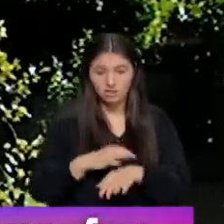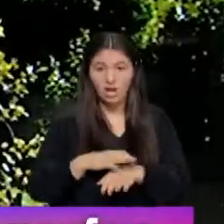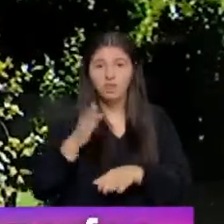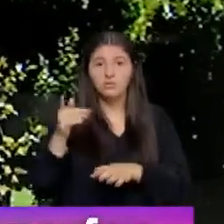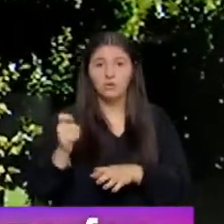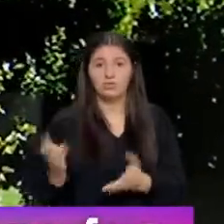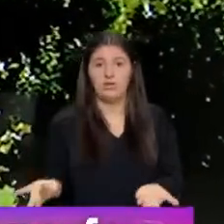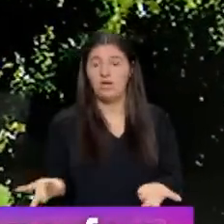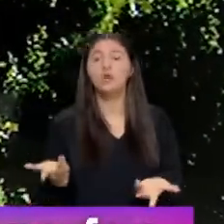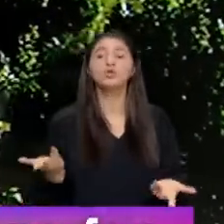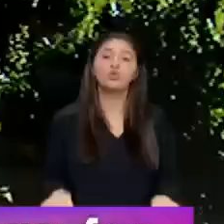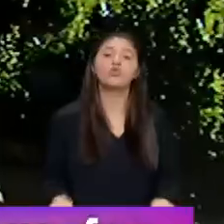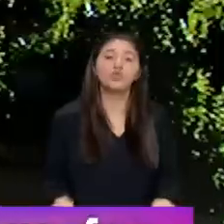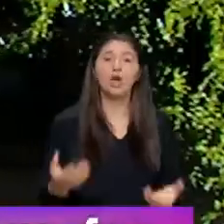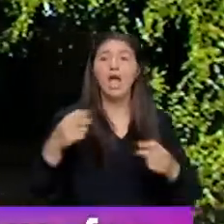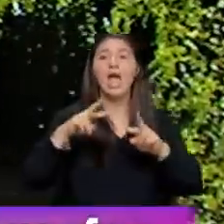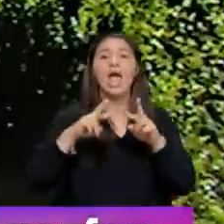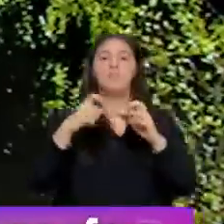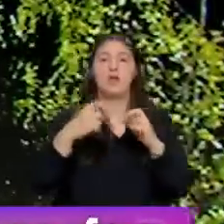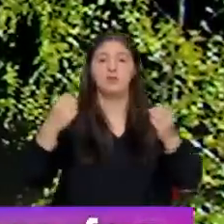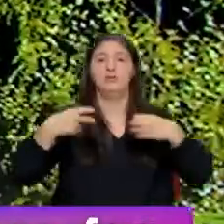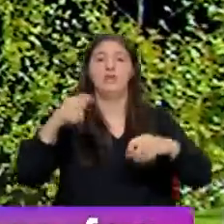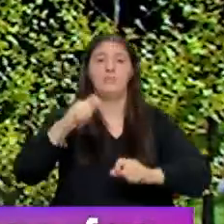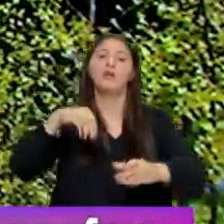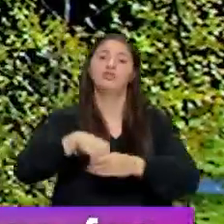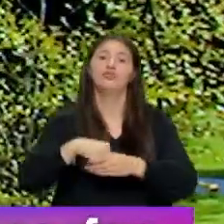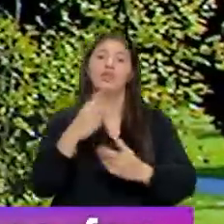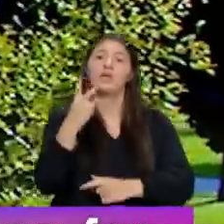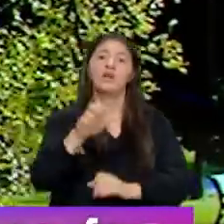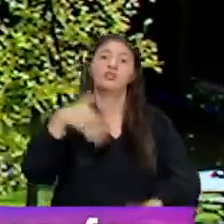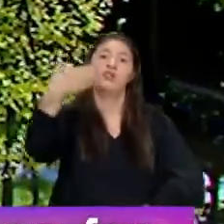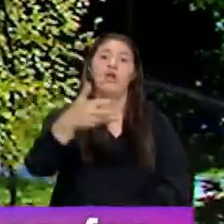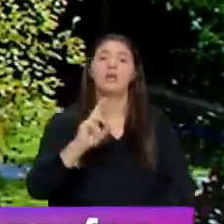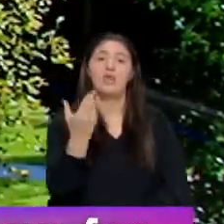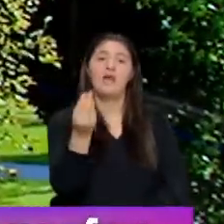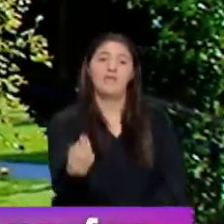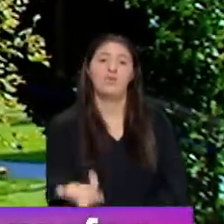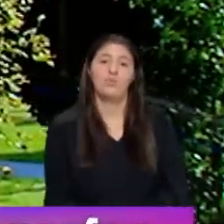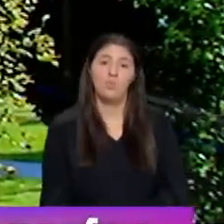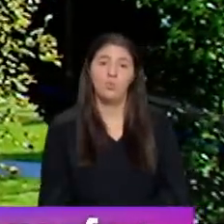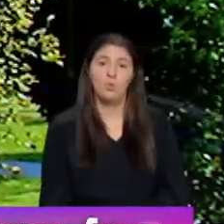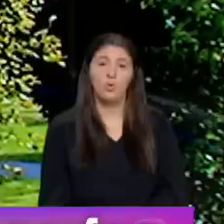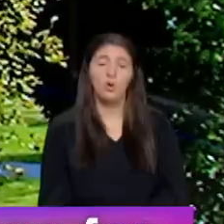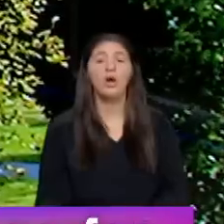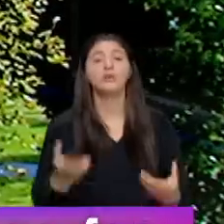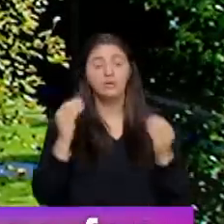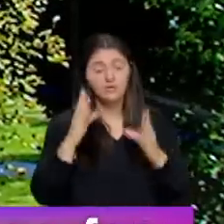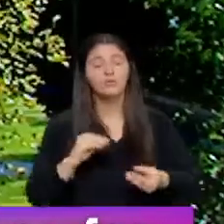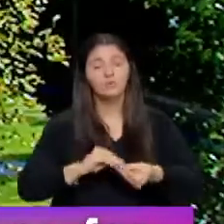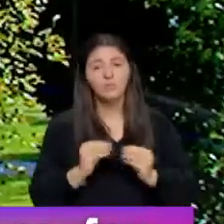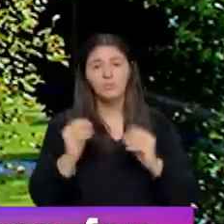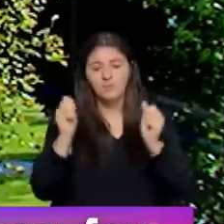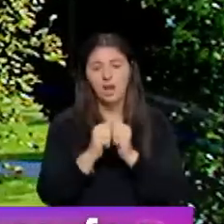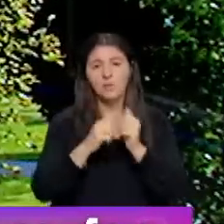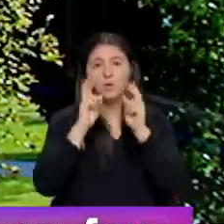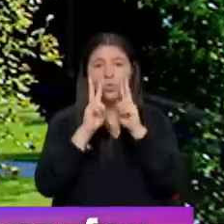hastaneye gitmek zorunda çünkü MR çektirmek için de iki ay sonra ancak gün verilebiliyor pek çok sorunu